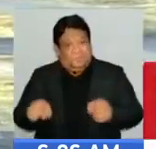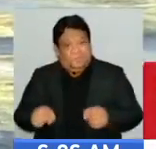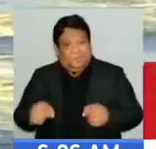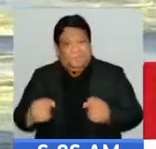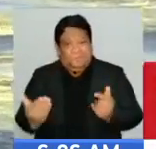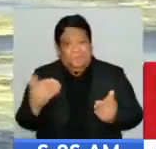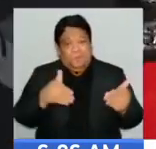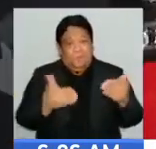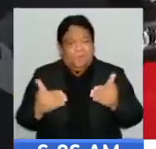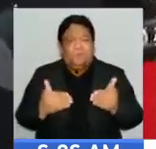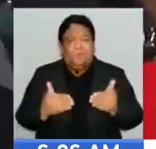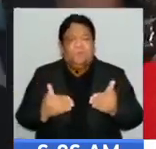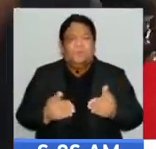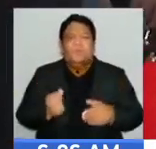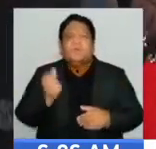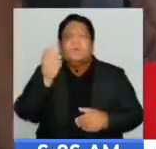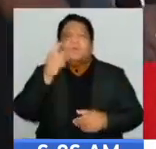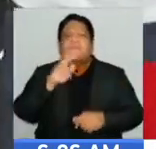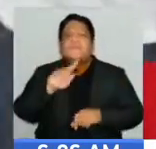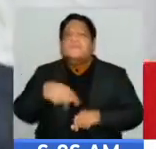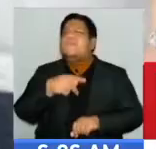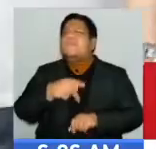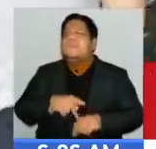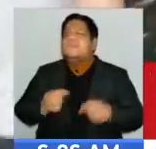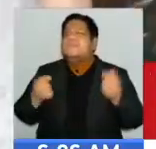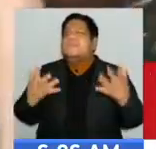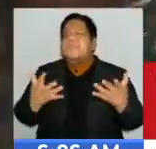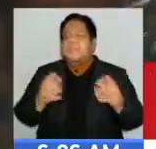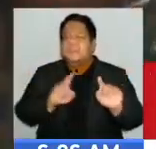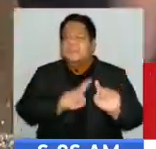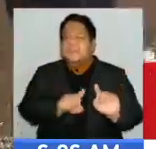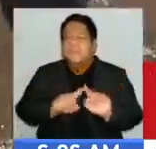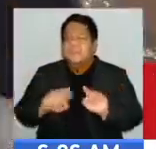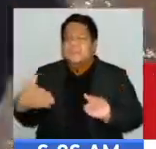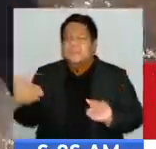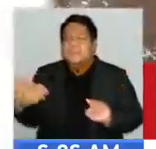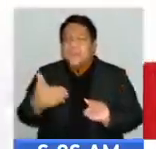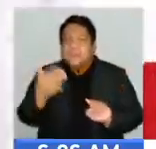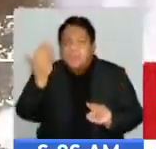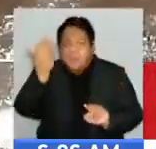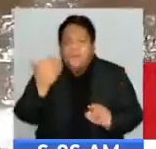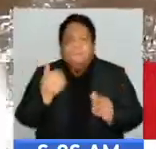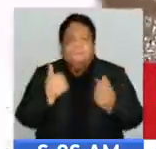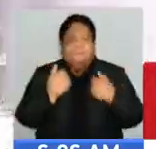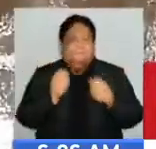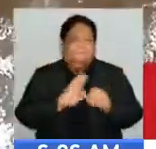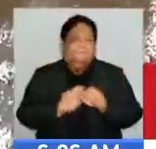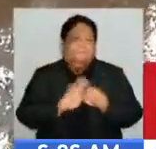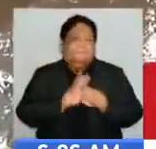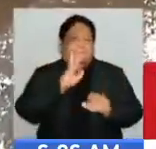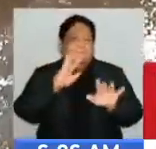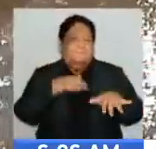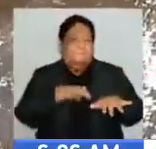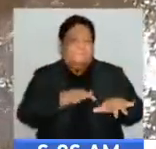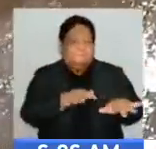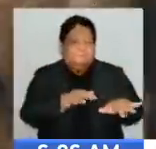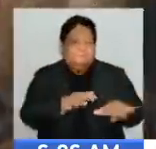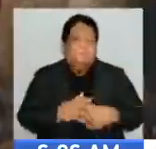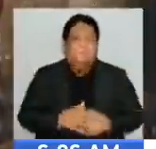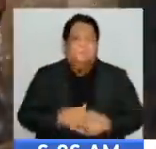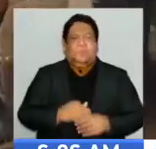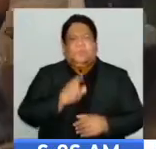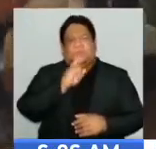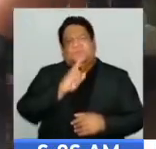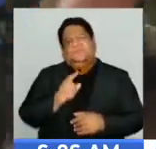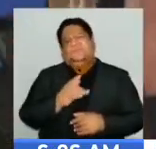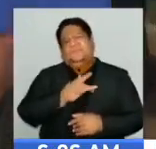isda ang Pilipinas lalo't napalibutan ng malawak na karagatan kaya kabalin tto na ang maituturing na hindi pa rin self-sufficient sa